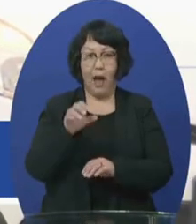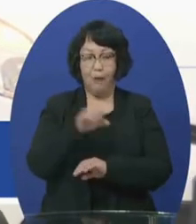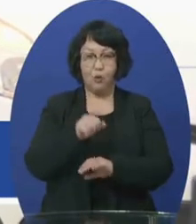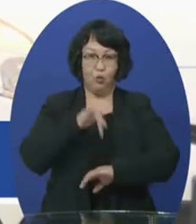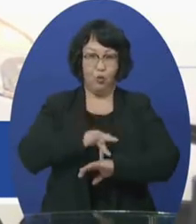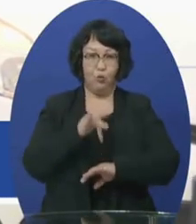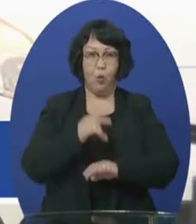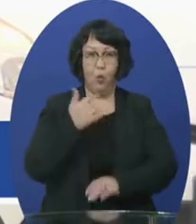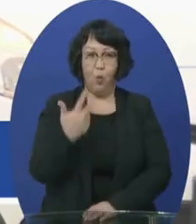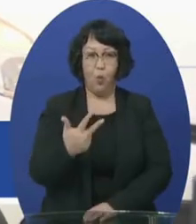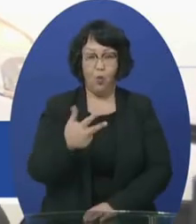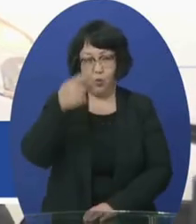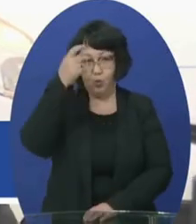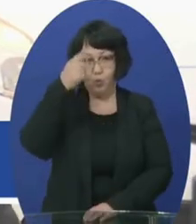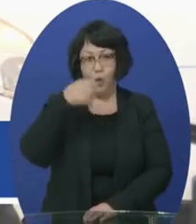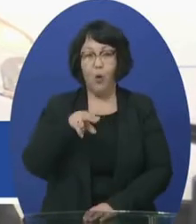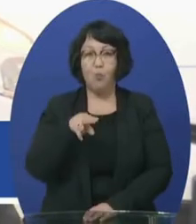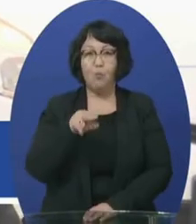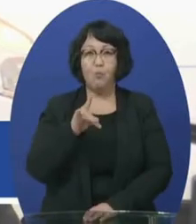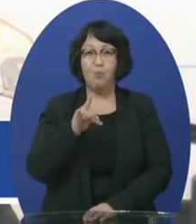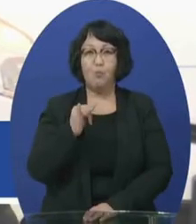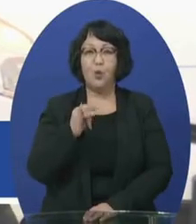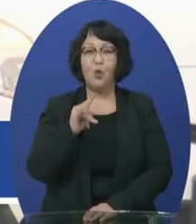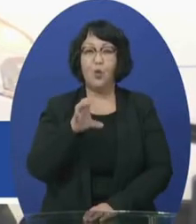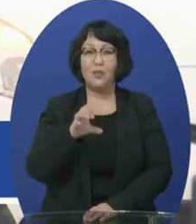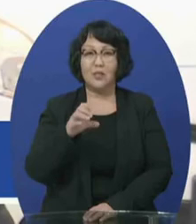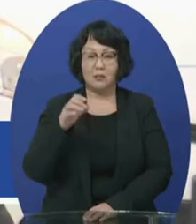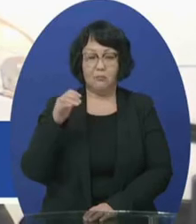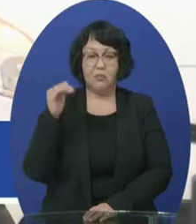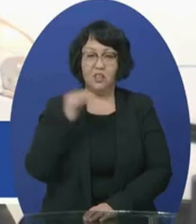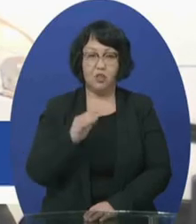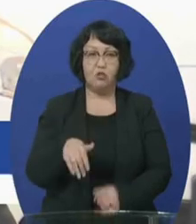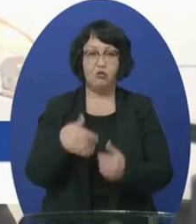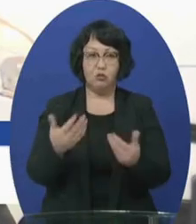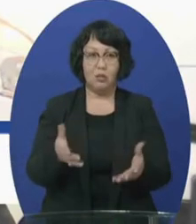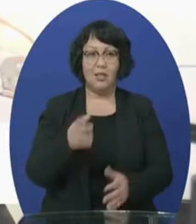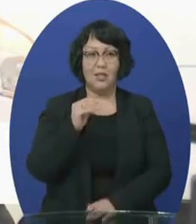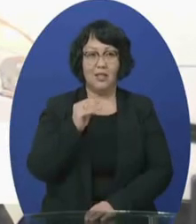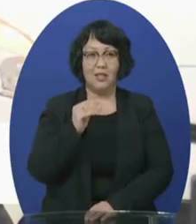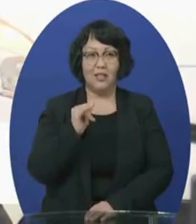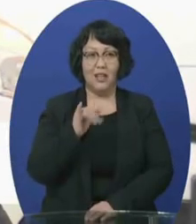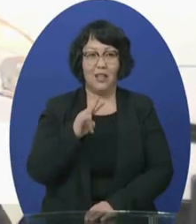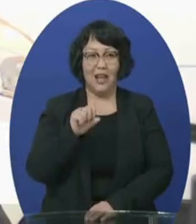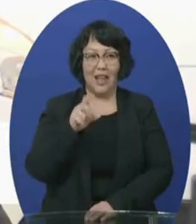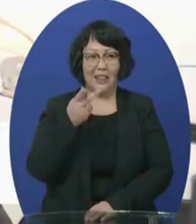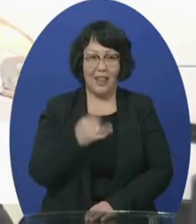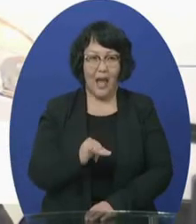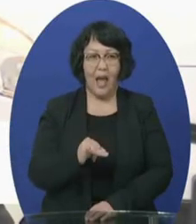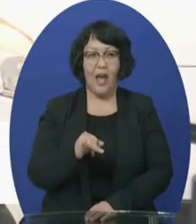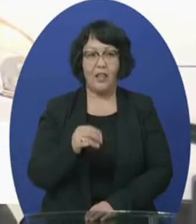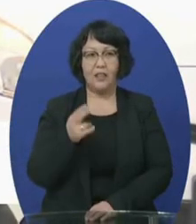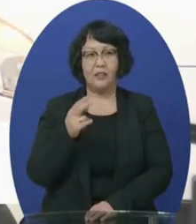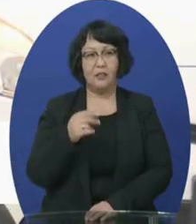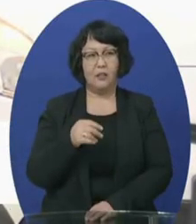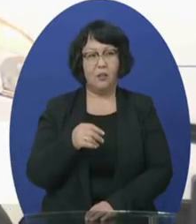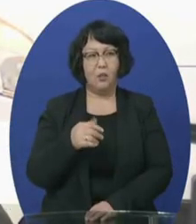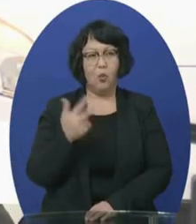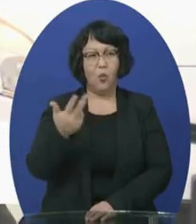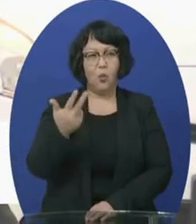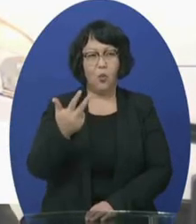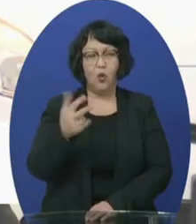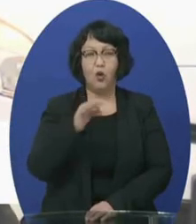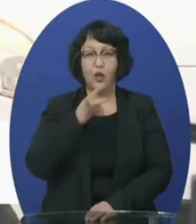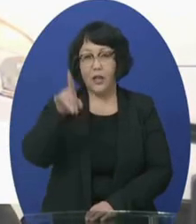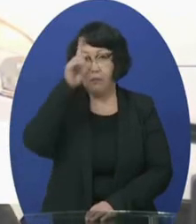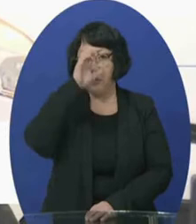програм одоо пресс машин очиж байна. Энэ бол юу гэхээр жаргалан алтай, инк алтай, марл алтай гэдэг ийм 3 өрхийн эмнэлгийн төвүүдэд